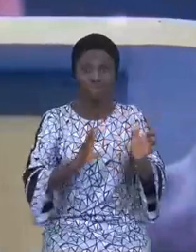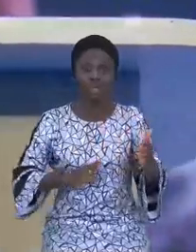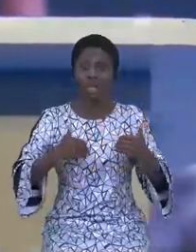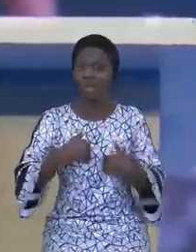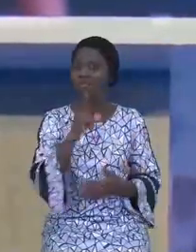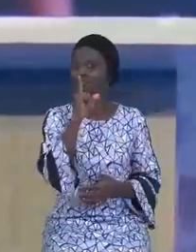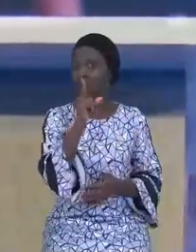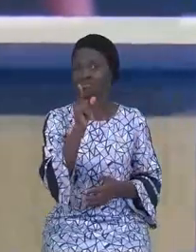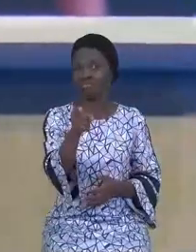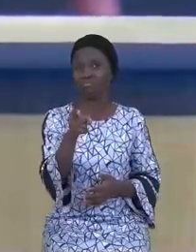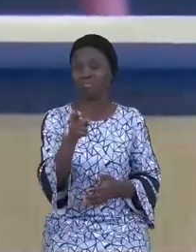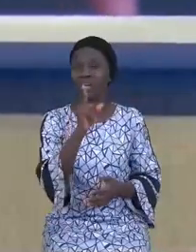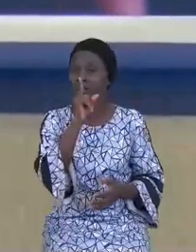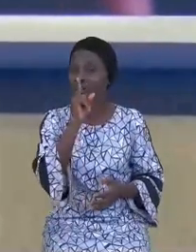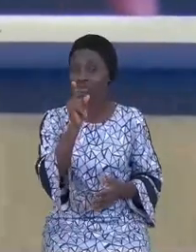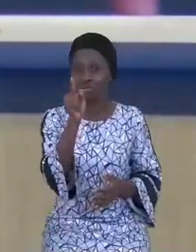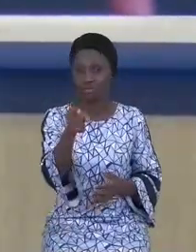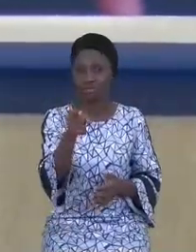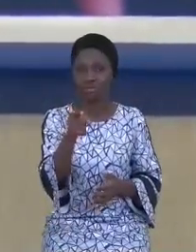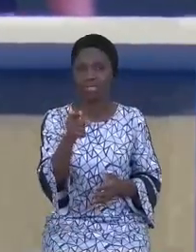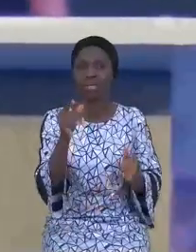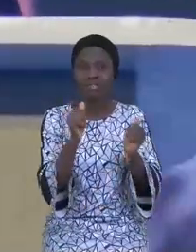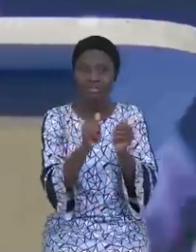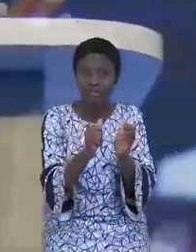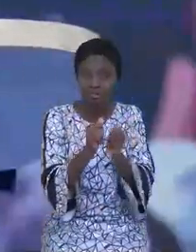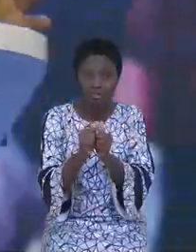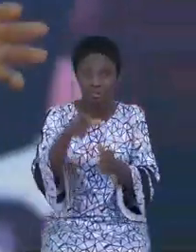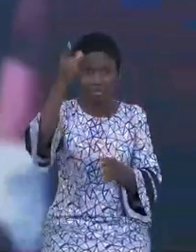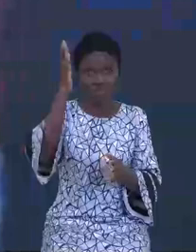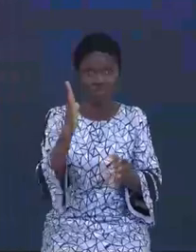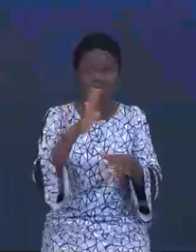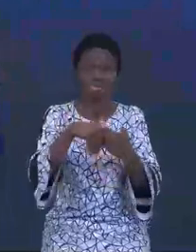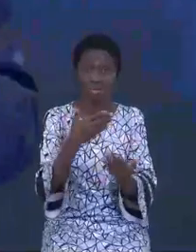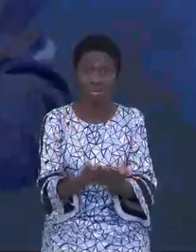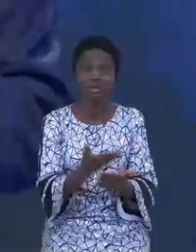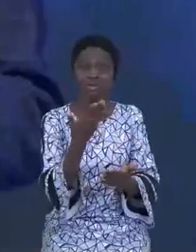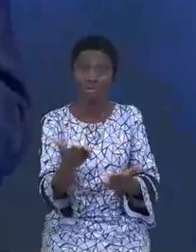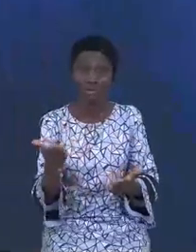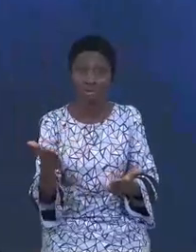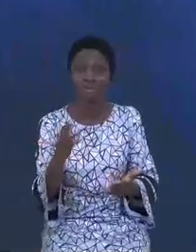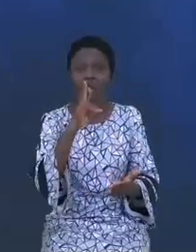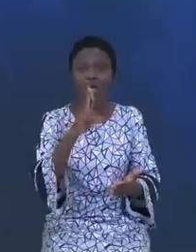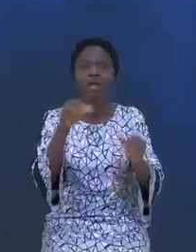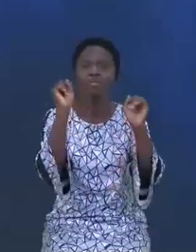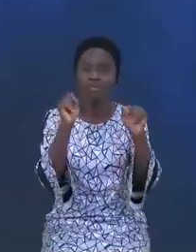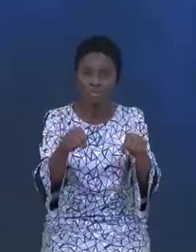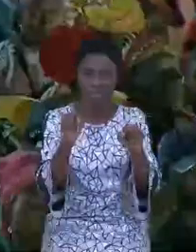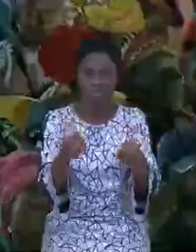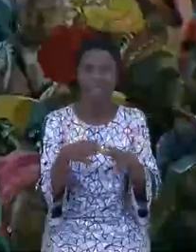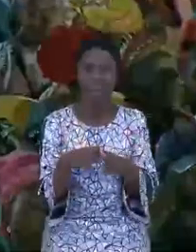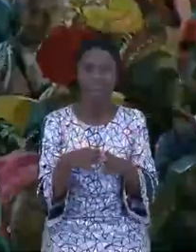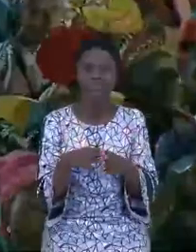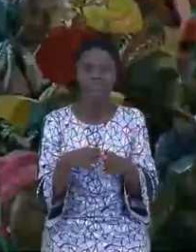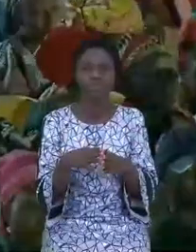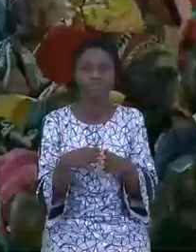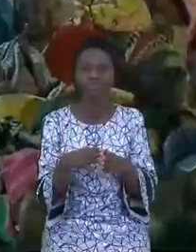a rassurés et t'a rassuré qu'à Dieu, tout est possible. Voilà